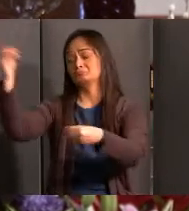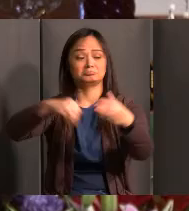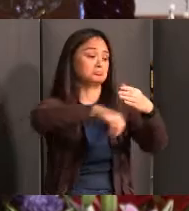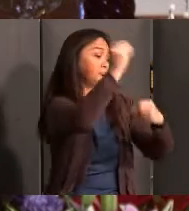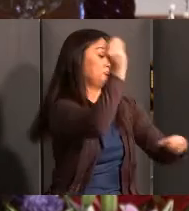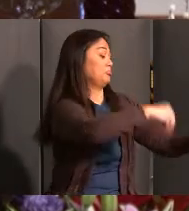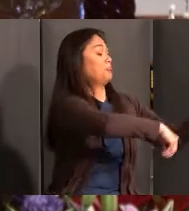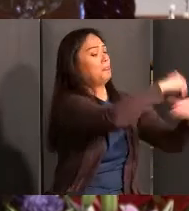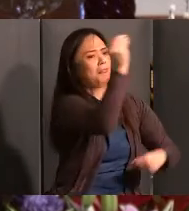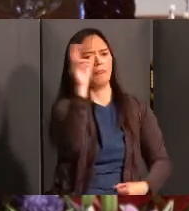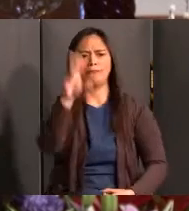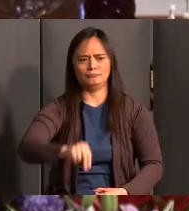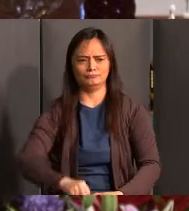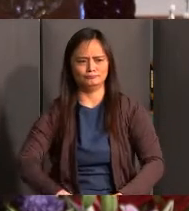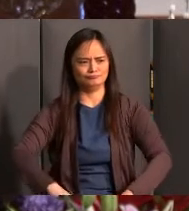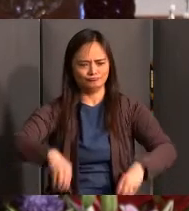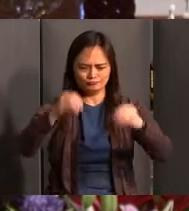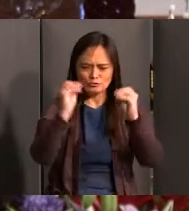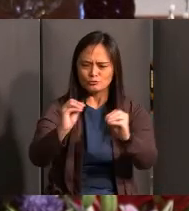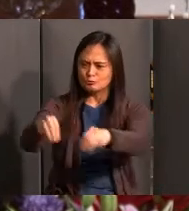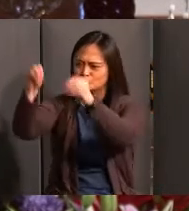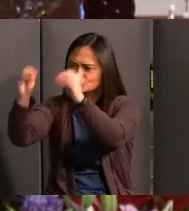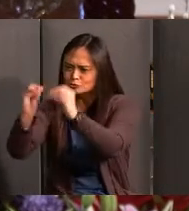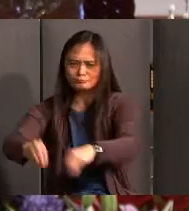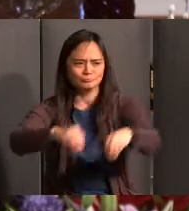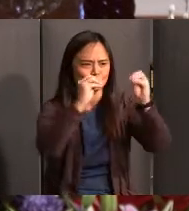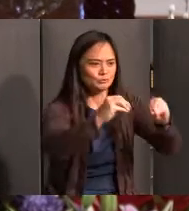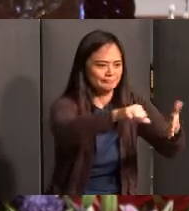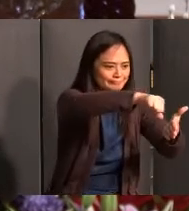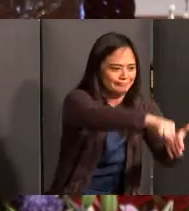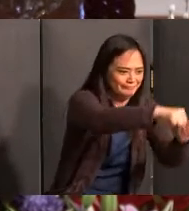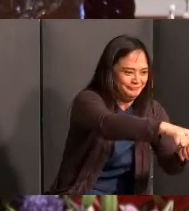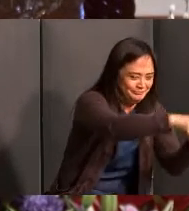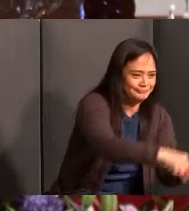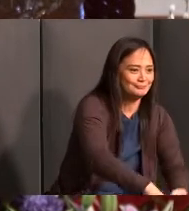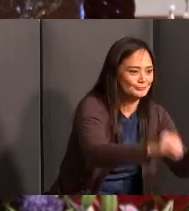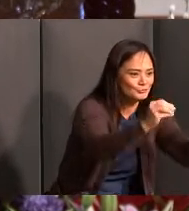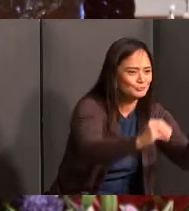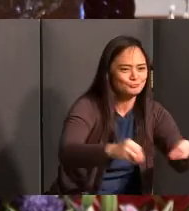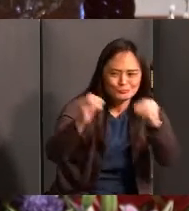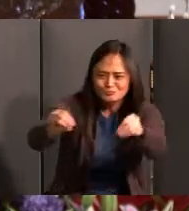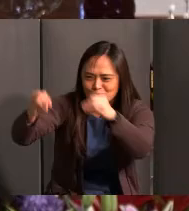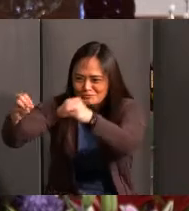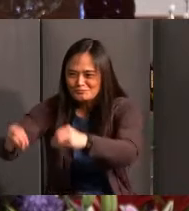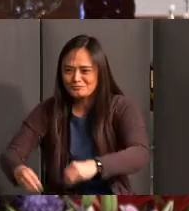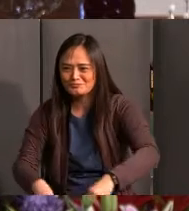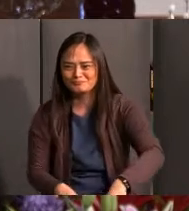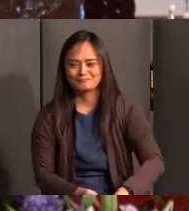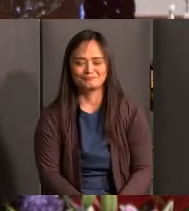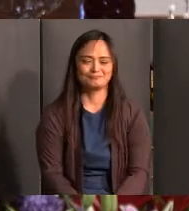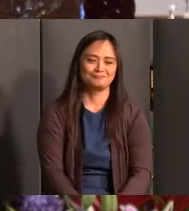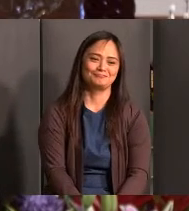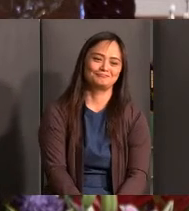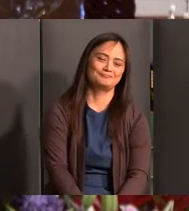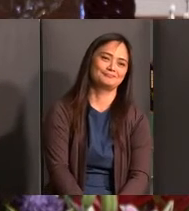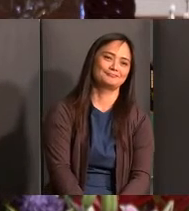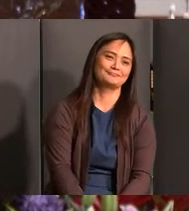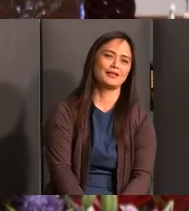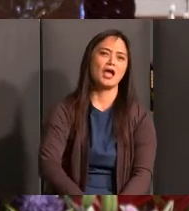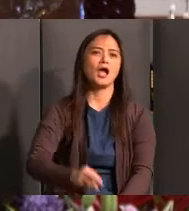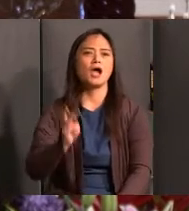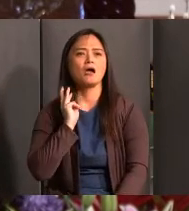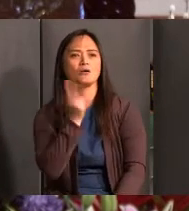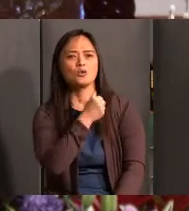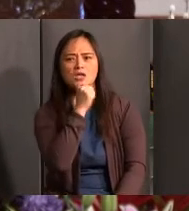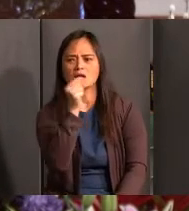ba? You see, the more responsibility that we have is this, that we are not